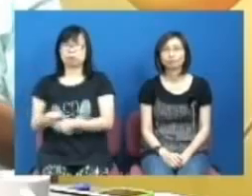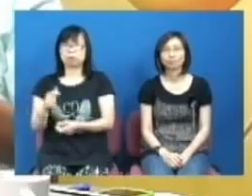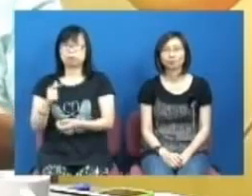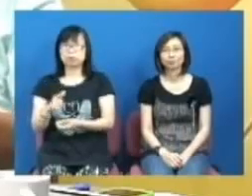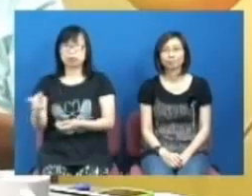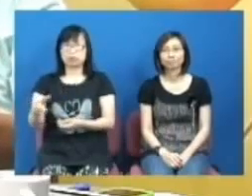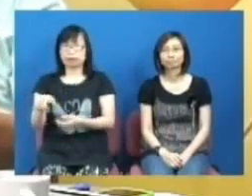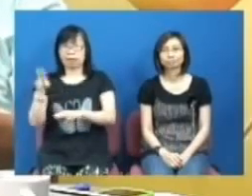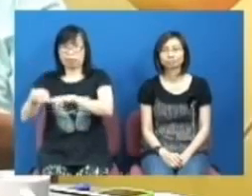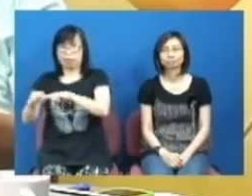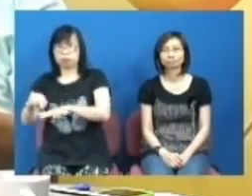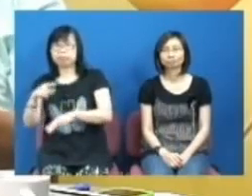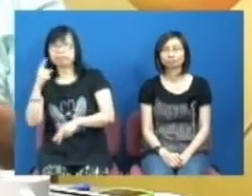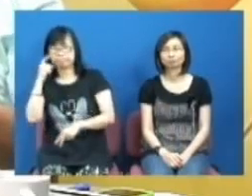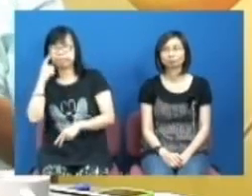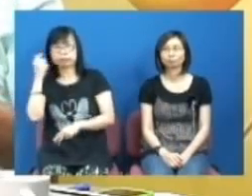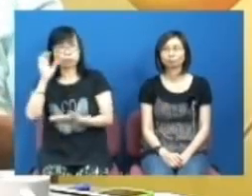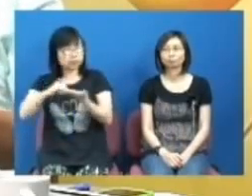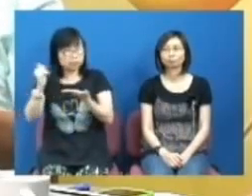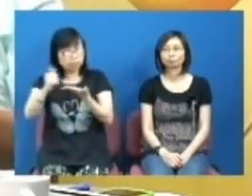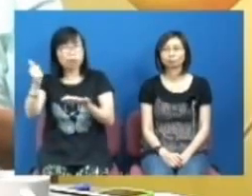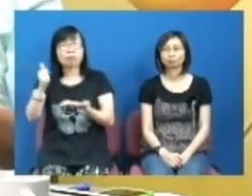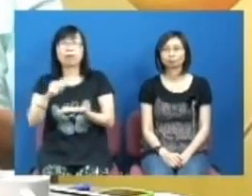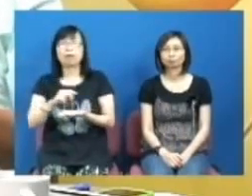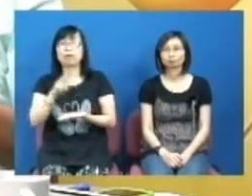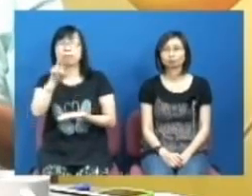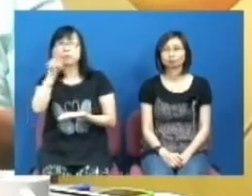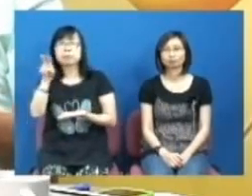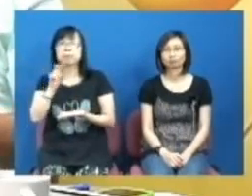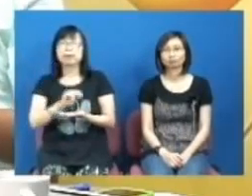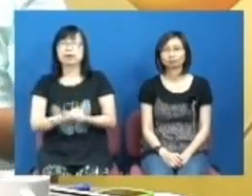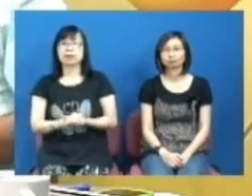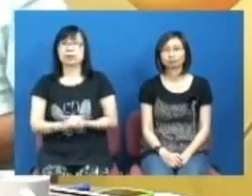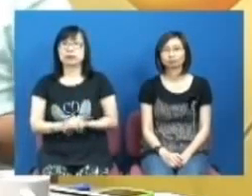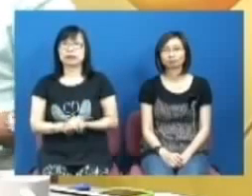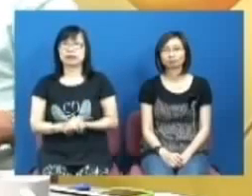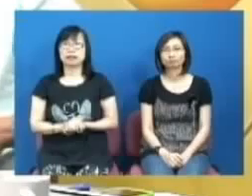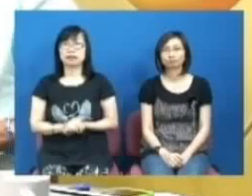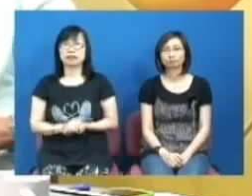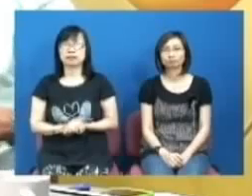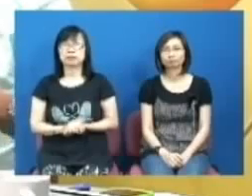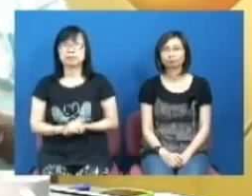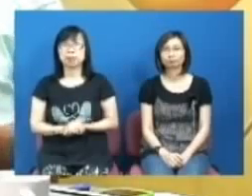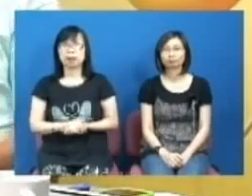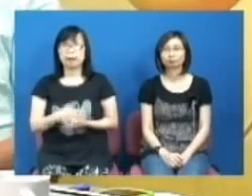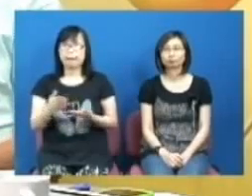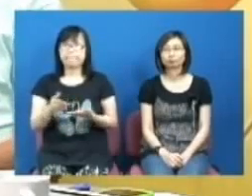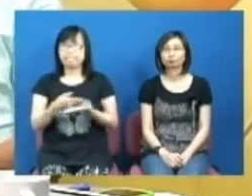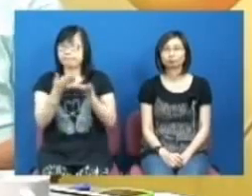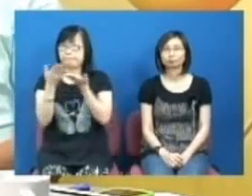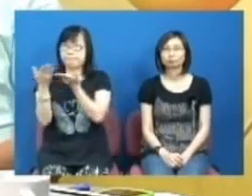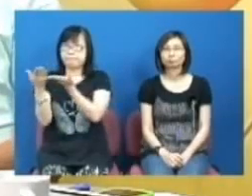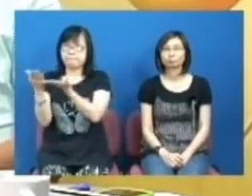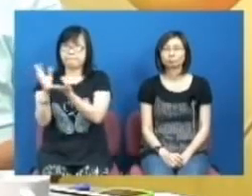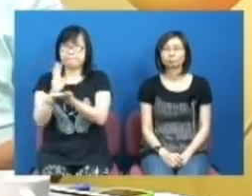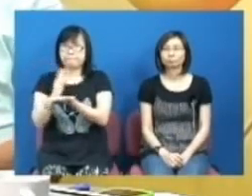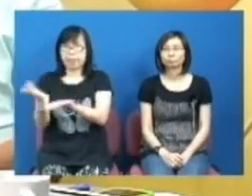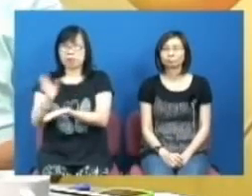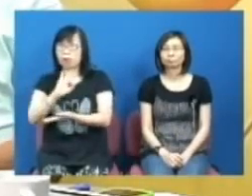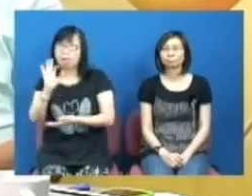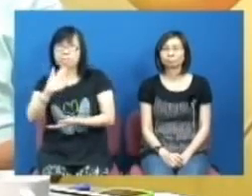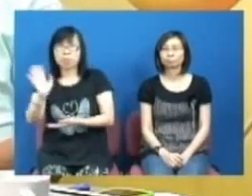係睇到咗呢一點嘅，就係話點解喺呢一個唔俾我哋有民主嘅